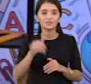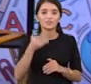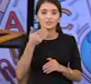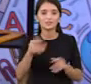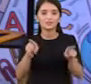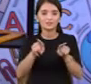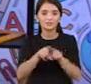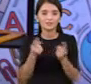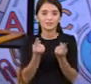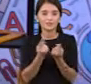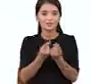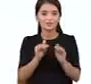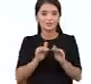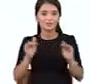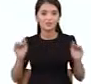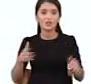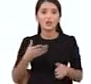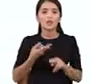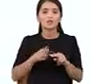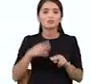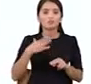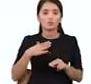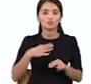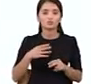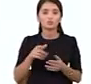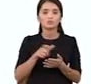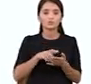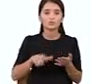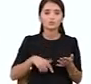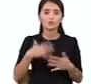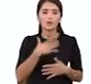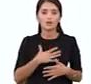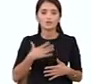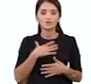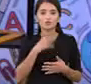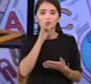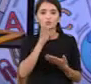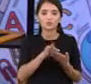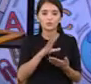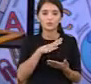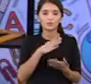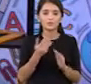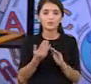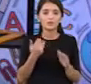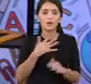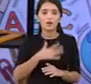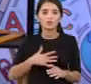siz kabi tengdoshlaringiz. Nima uchun she'r bolajon hayajoni deb nomlanibdi? Eng